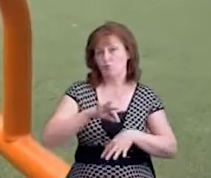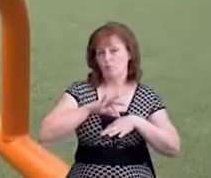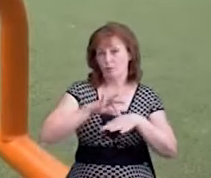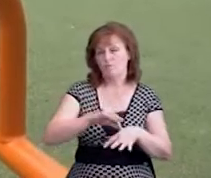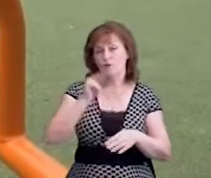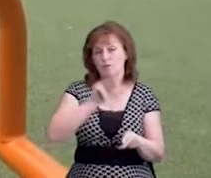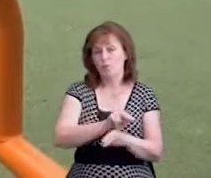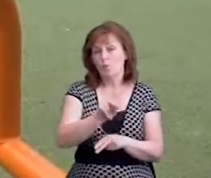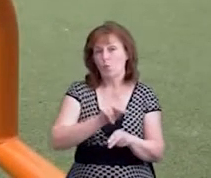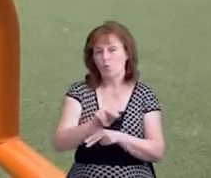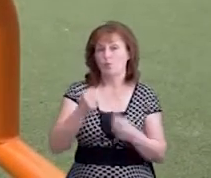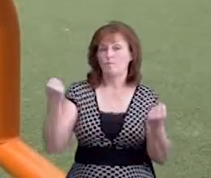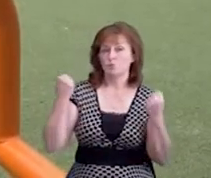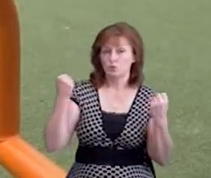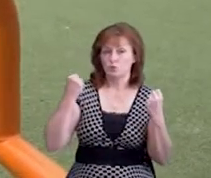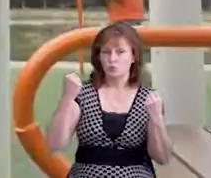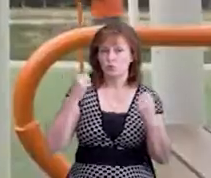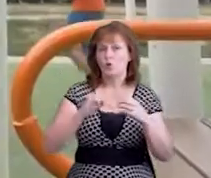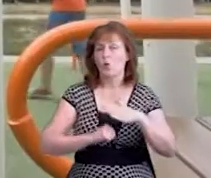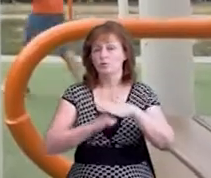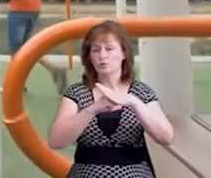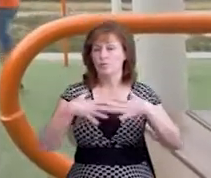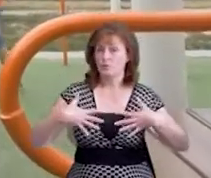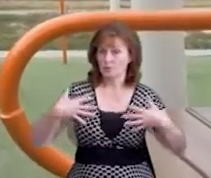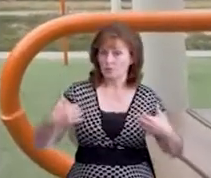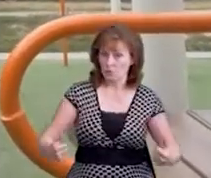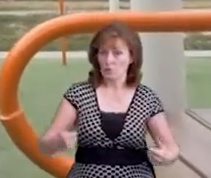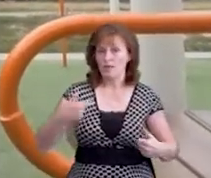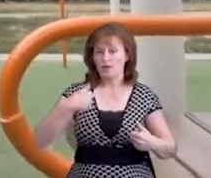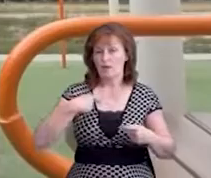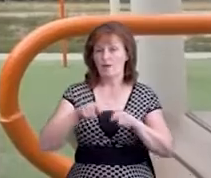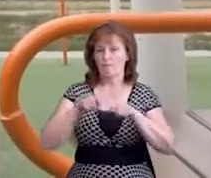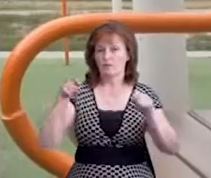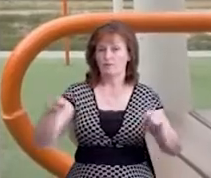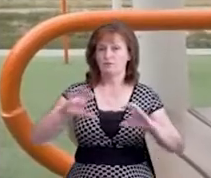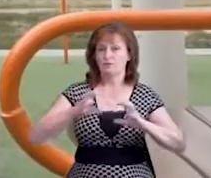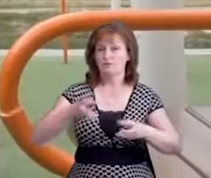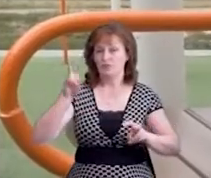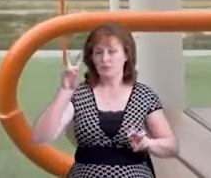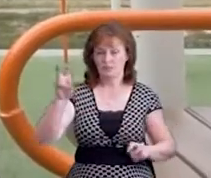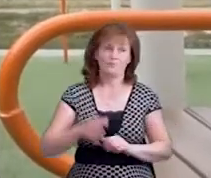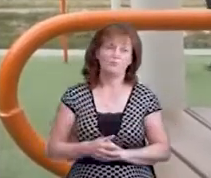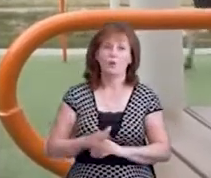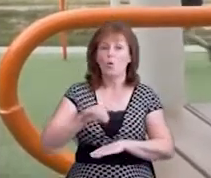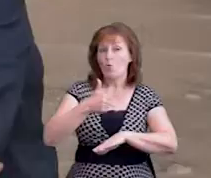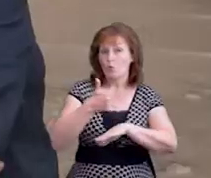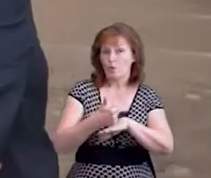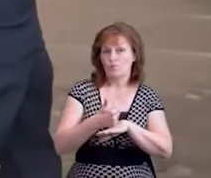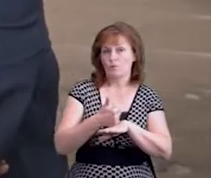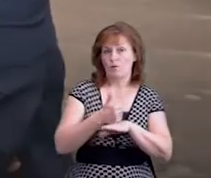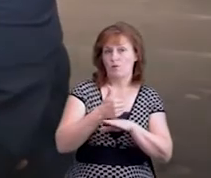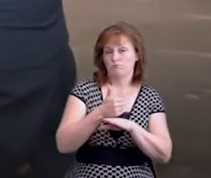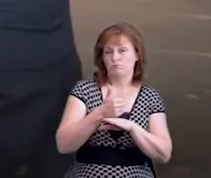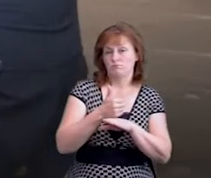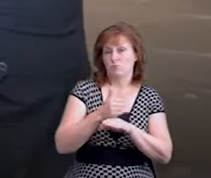проводити уроки фізкультури, основи здоров'я і «Я відкриваю світ», каже директорка ліцею Олена Жовтопляс. Головне – убезпечити